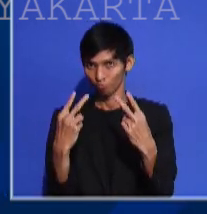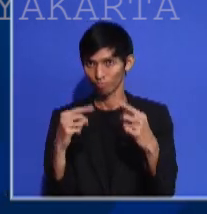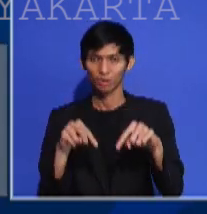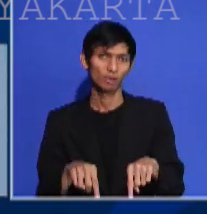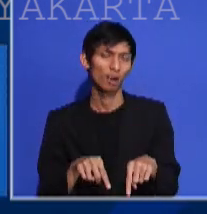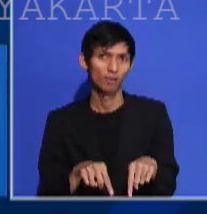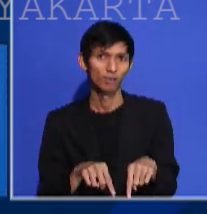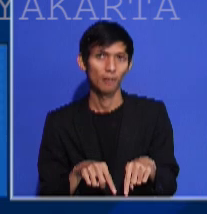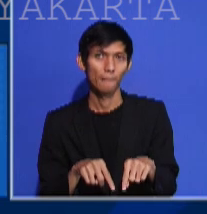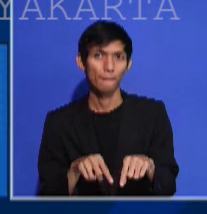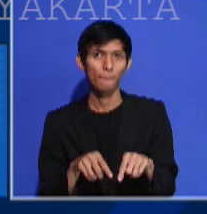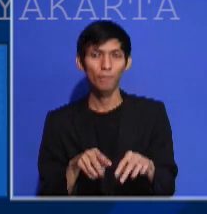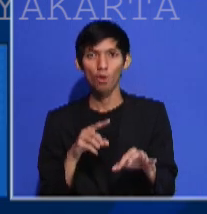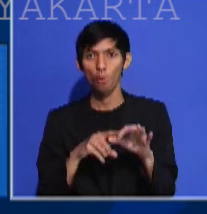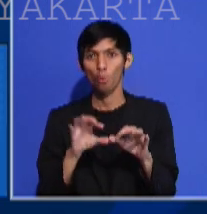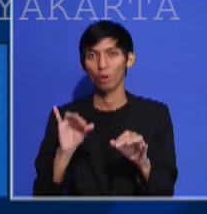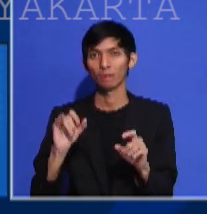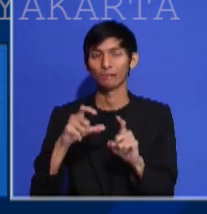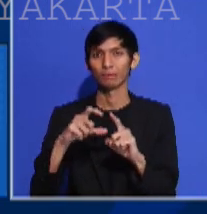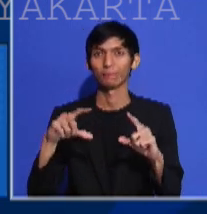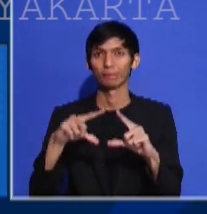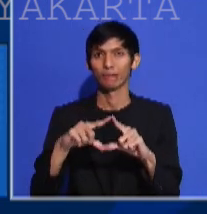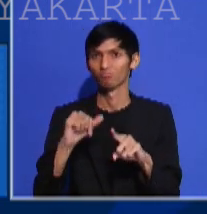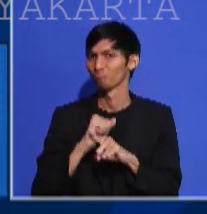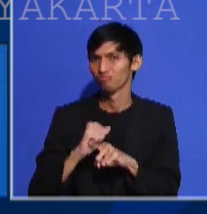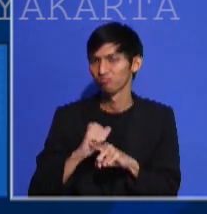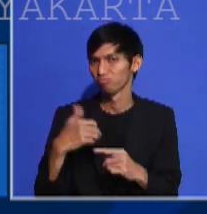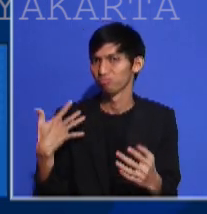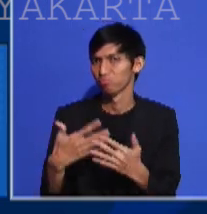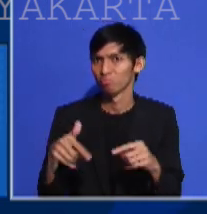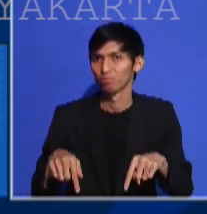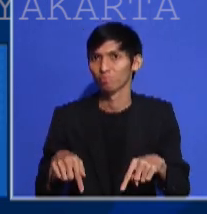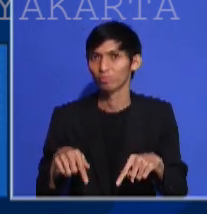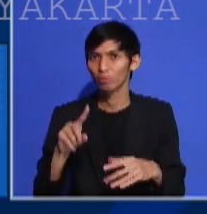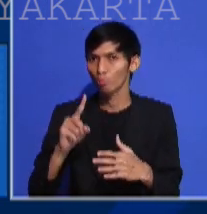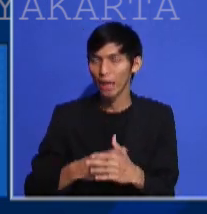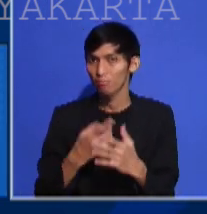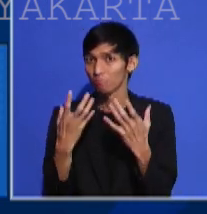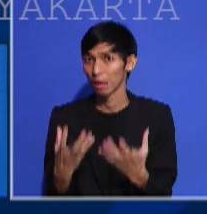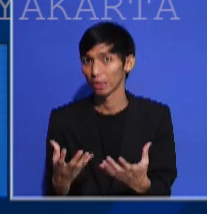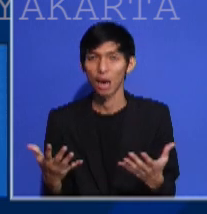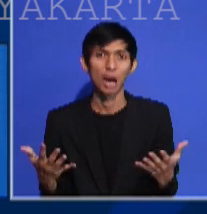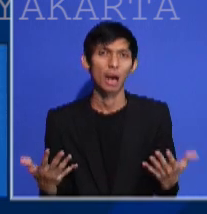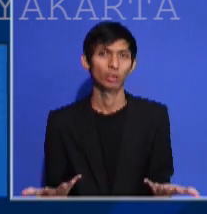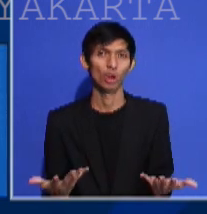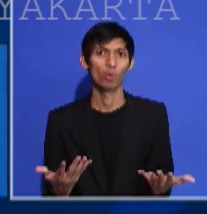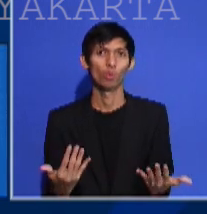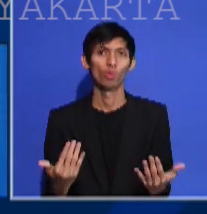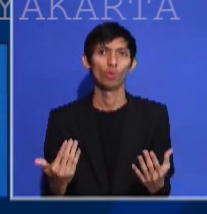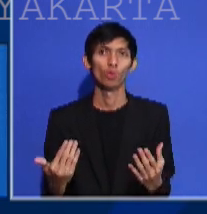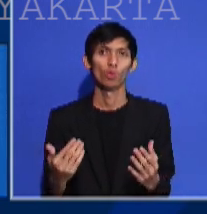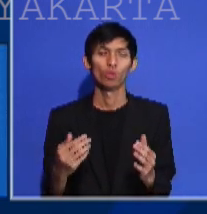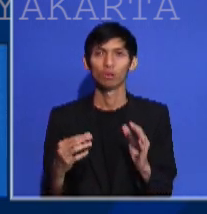menuju paralimpiade menu latihannya apakah mulai diperberat atau seperti apa atau sudah mulai masuk ke platnas atau seperti apa